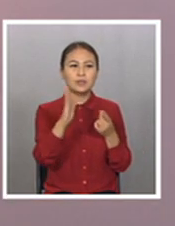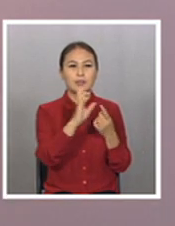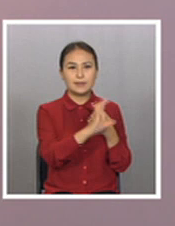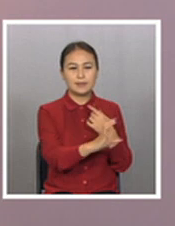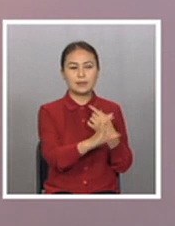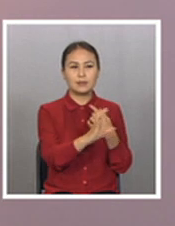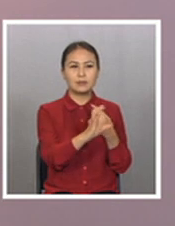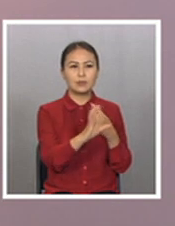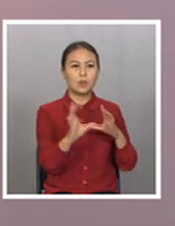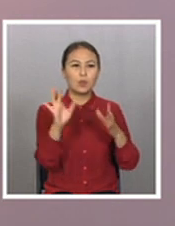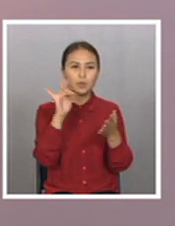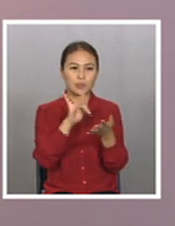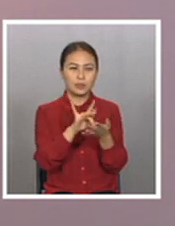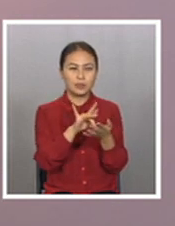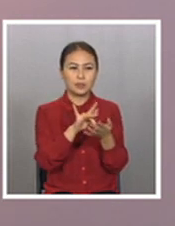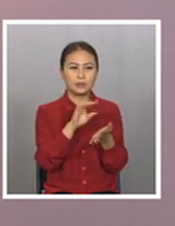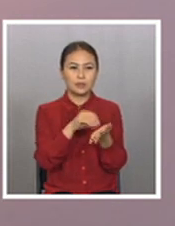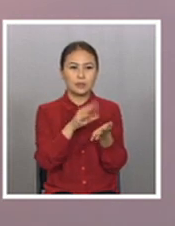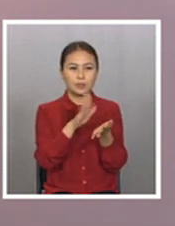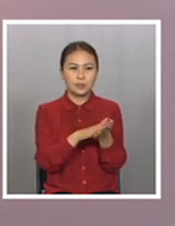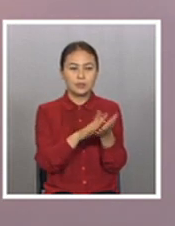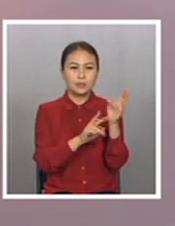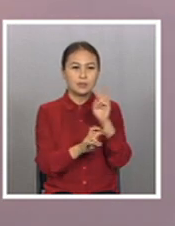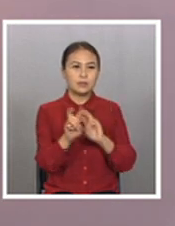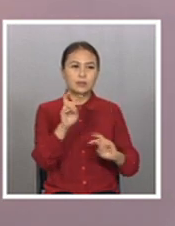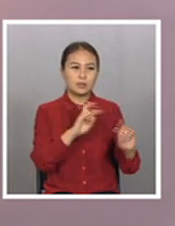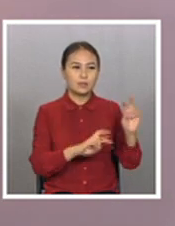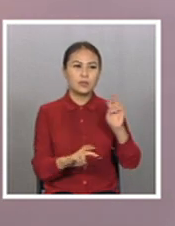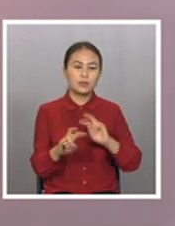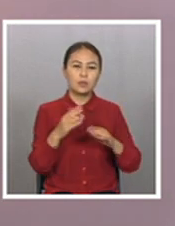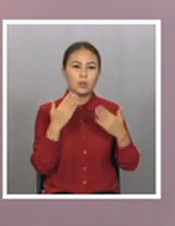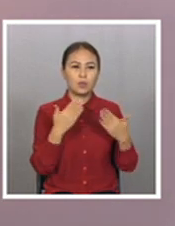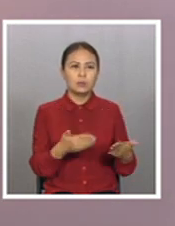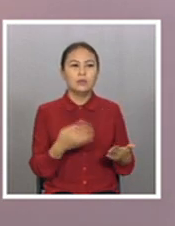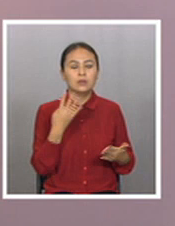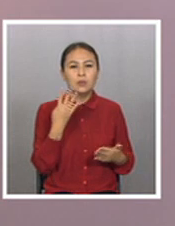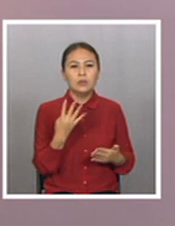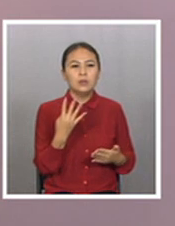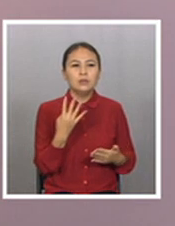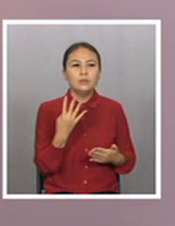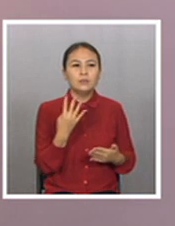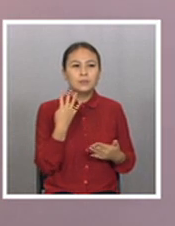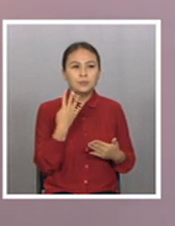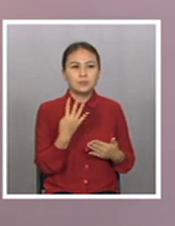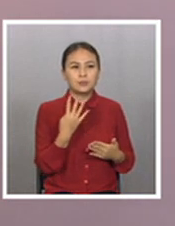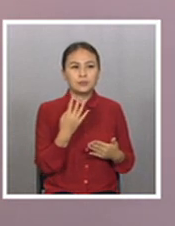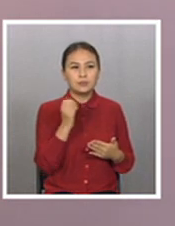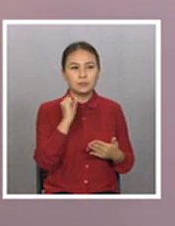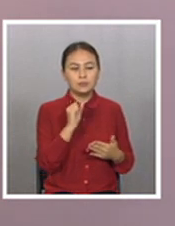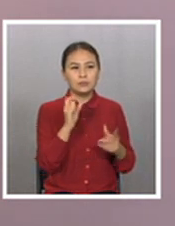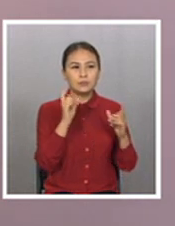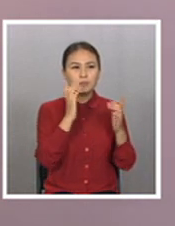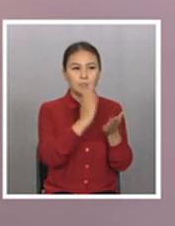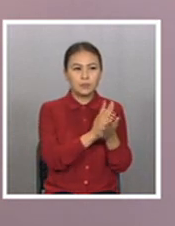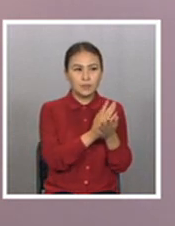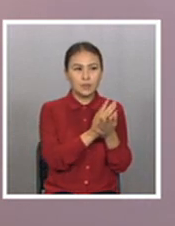С жиындарына ортақ элементті іздестіреміз. Ол төрт цифры А жиынында бар,